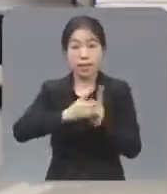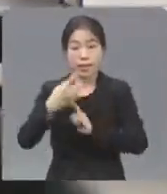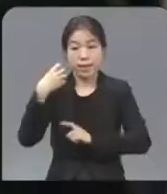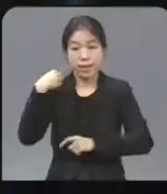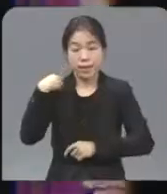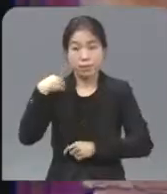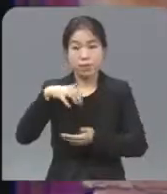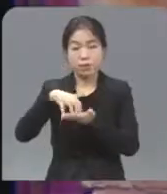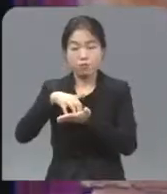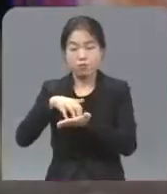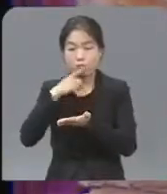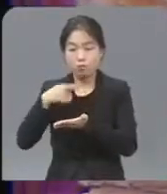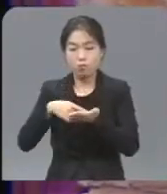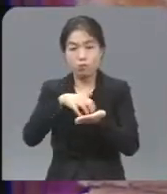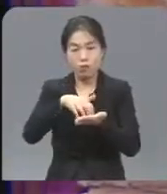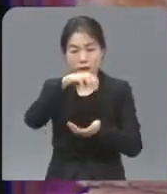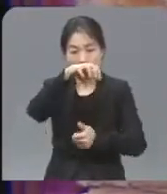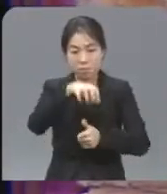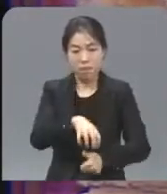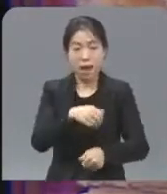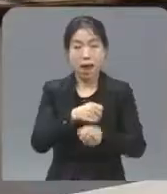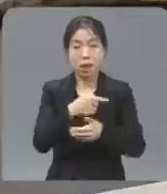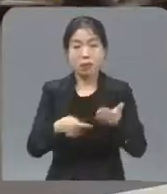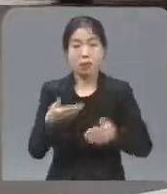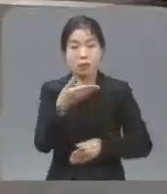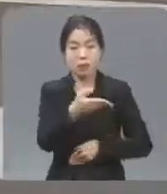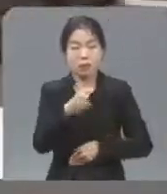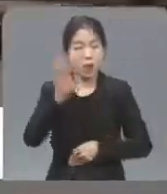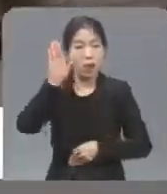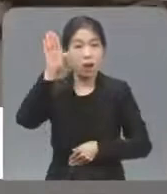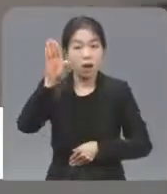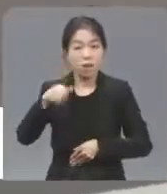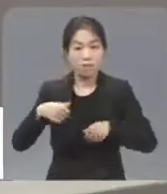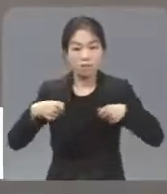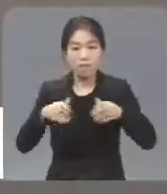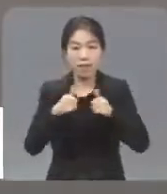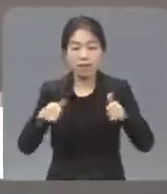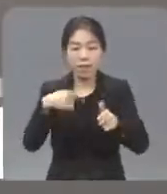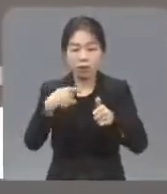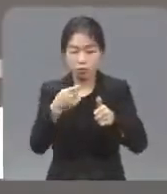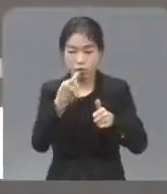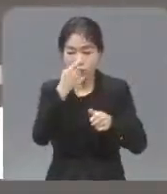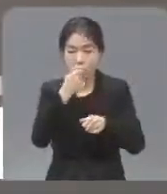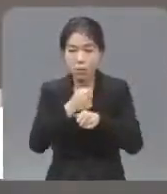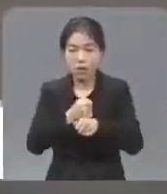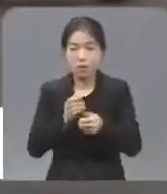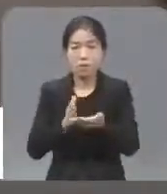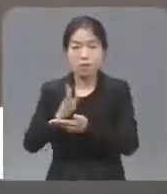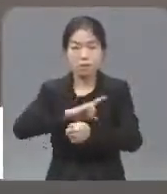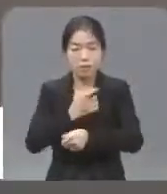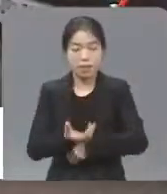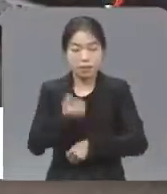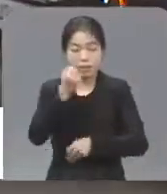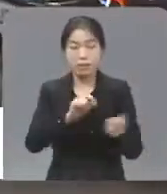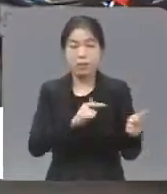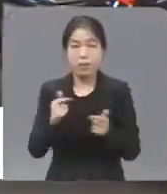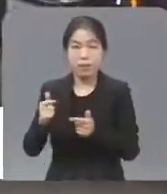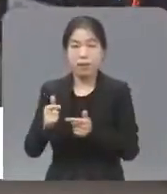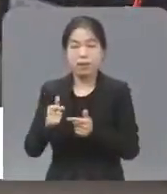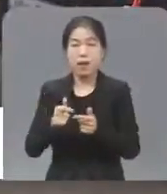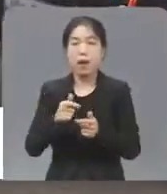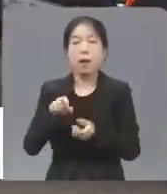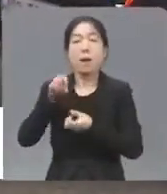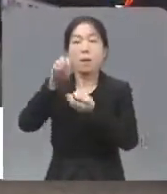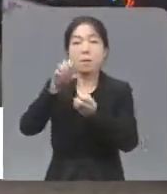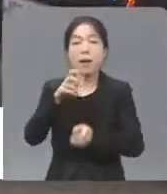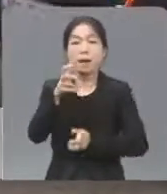배달 물량을 제한하는 등 불이익을 주고 장기적으론 기사들에게 교육을 받고 전문 자격증을 갖추게 하는 등 배달 산업을